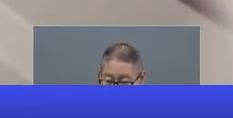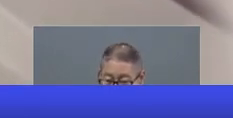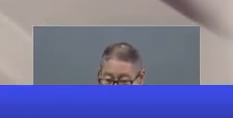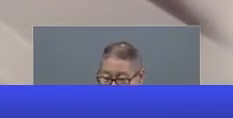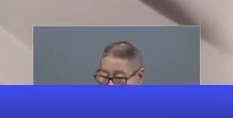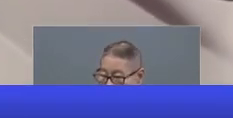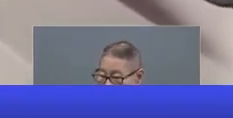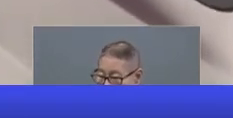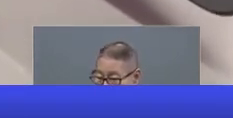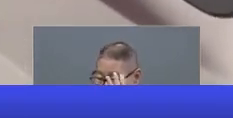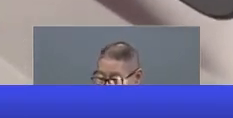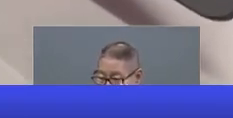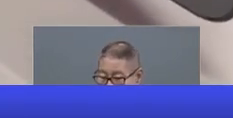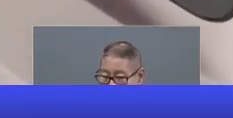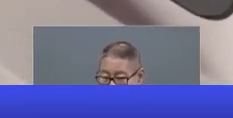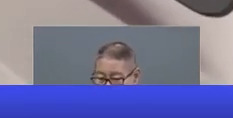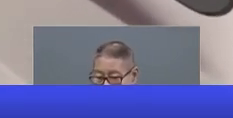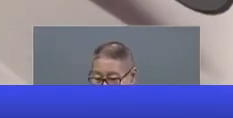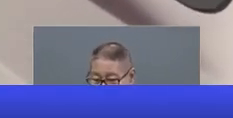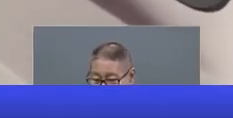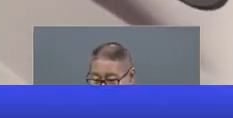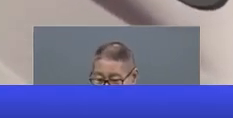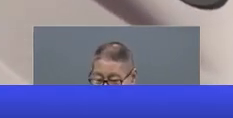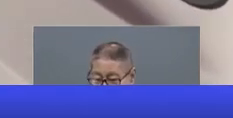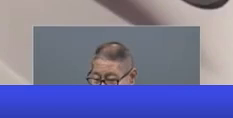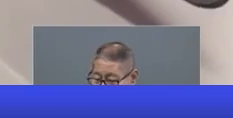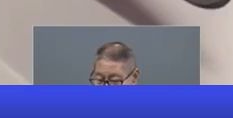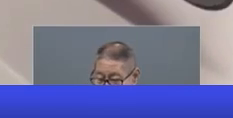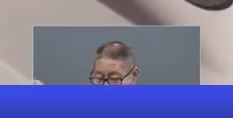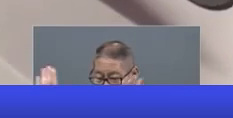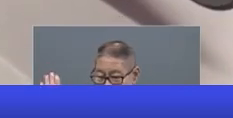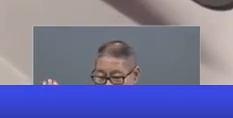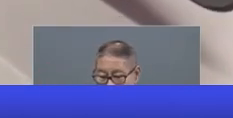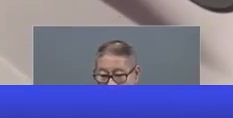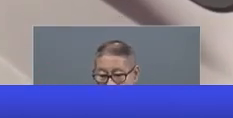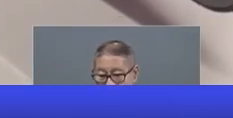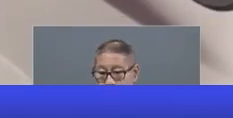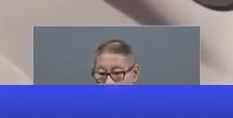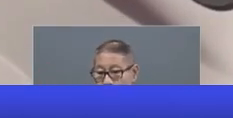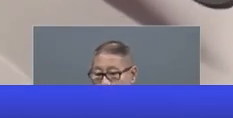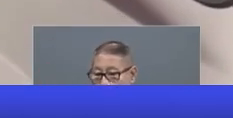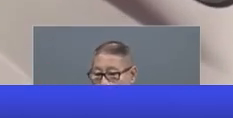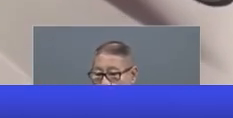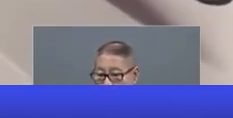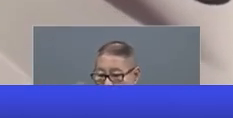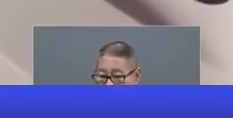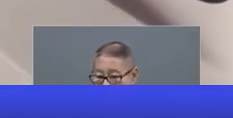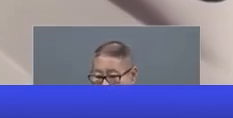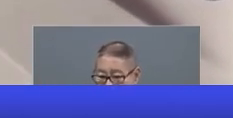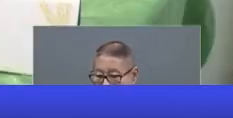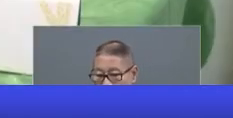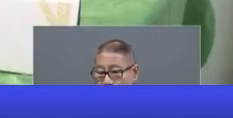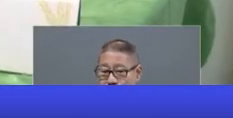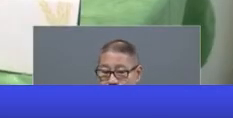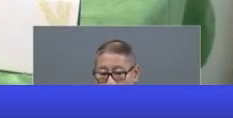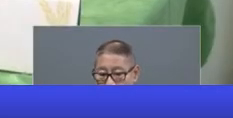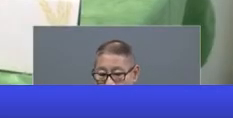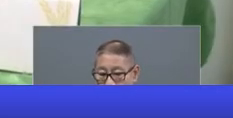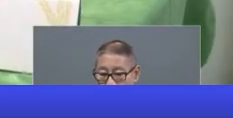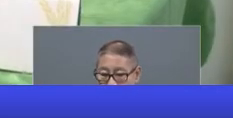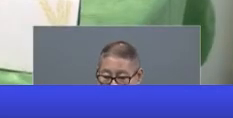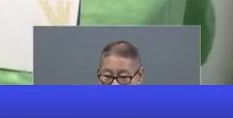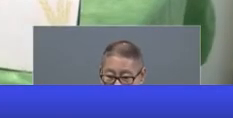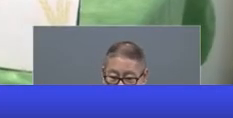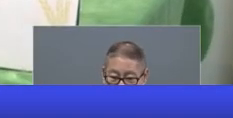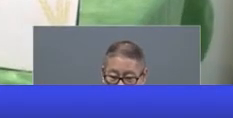อัปเดตซอฟต์แวร์ภายภของแอปอีกทีนึงดังนั้นไม่แปลกค่ะที่เราโหลดมาแล้วหรือว่าเปิดใช้งานอีกรอบนึงแล้วจะเป็นลักษณะของการ